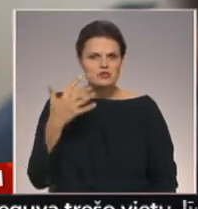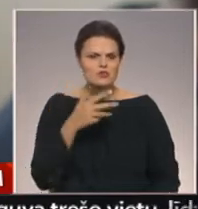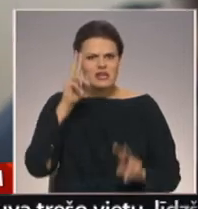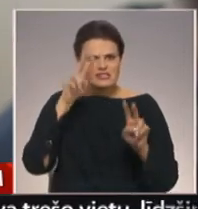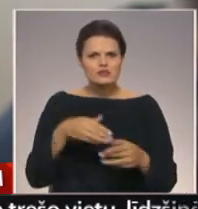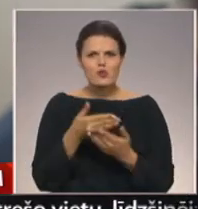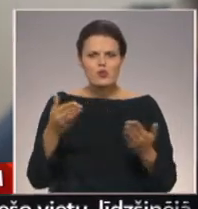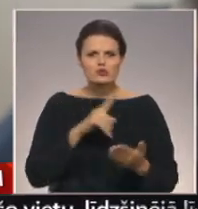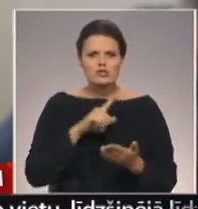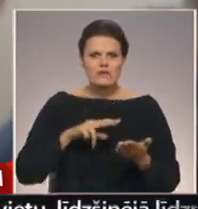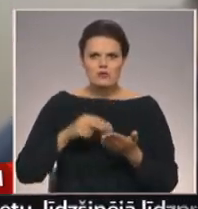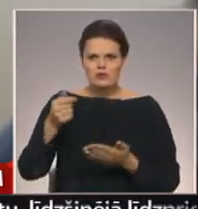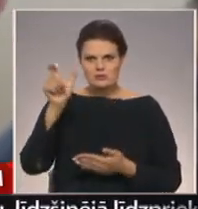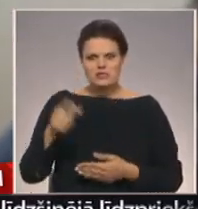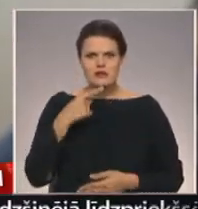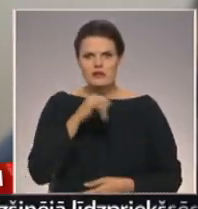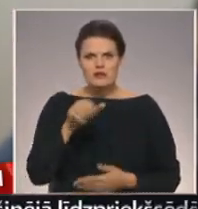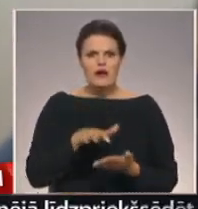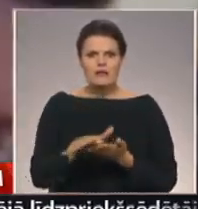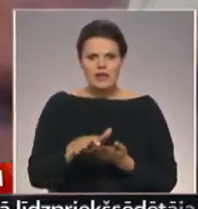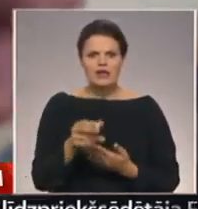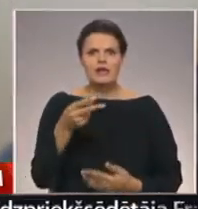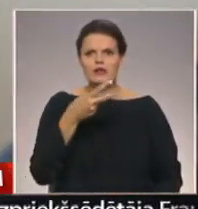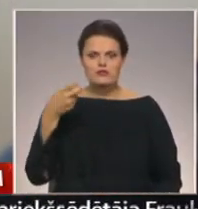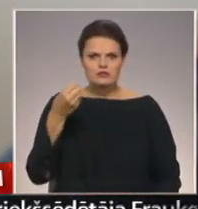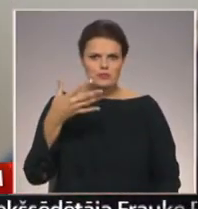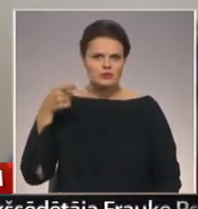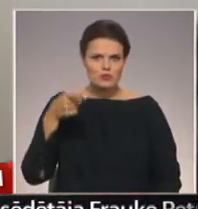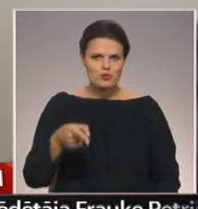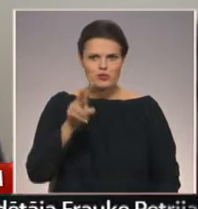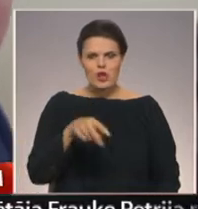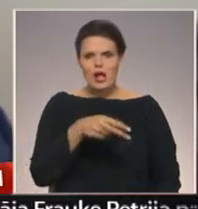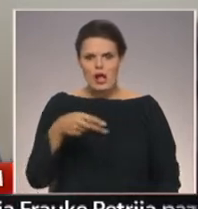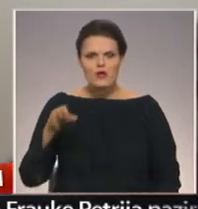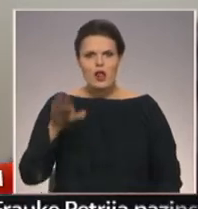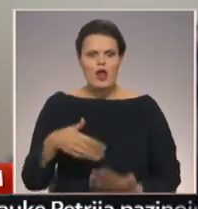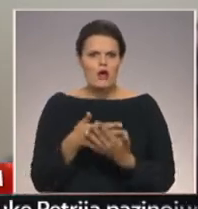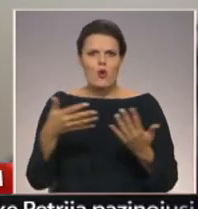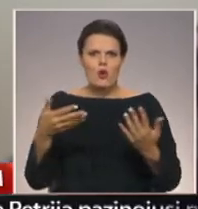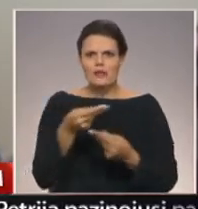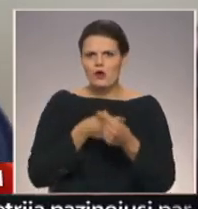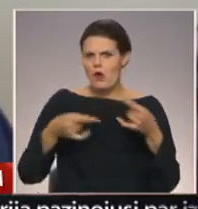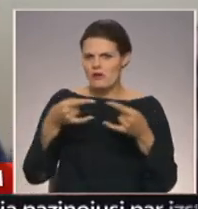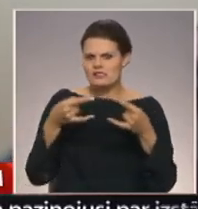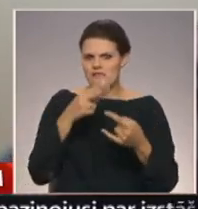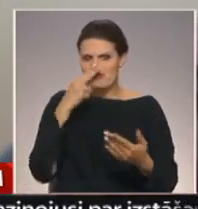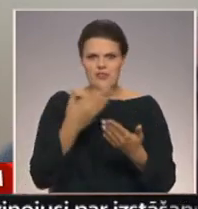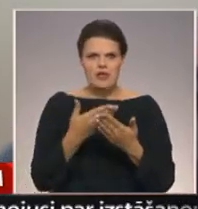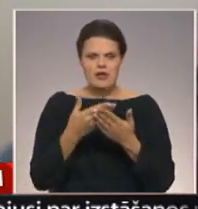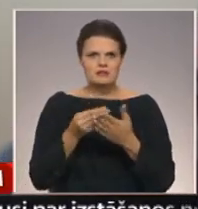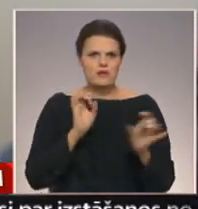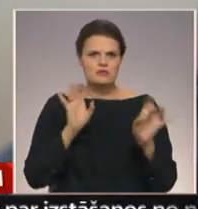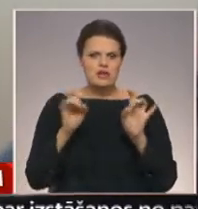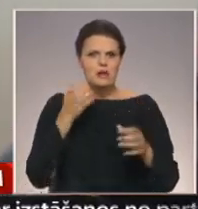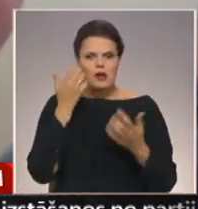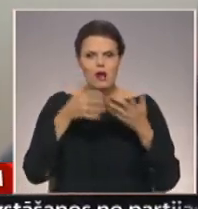kurš Latvijas nodokļu maksātājs, bet teiks, jā, lūdzu, tērējiet 215 tūkstošu uz to, lai kaut kāda komerc televīzijas nerādītu savas reklāmas, tad, kad